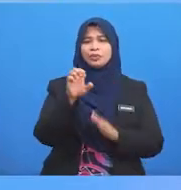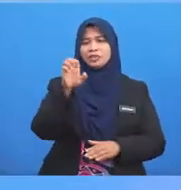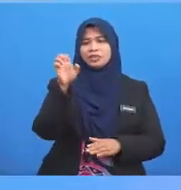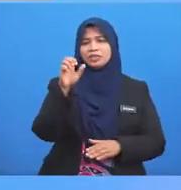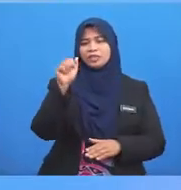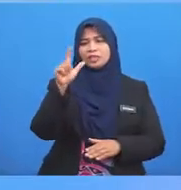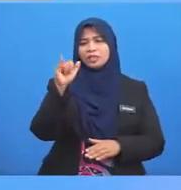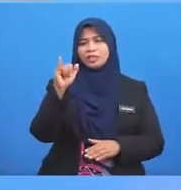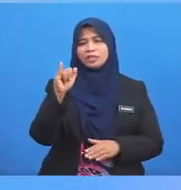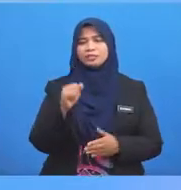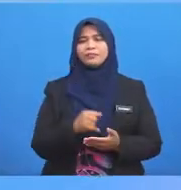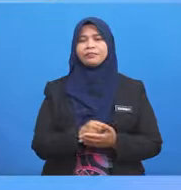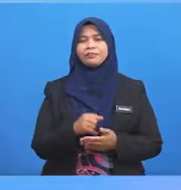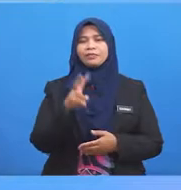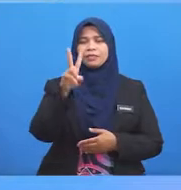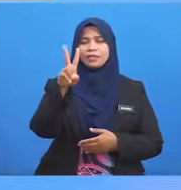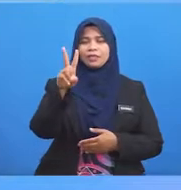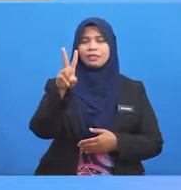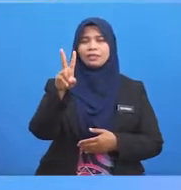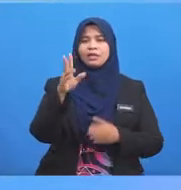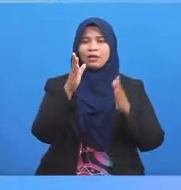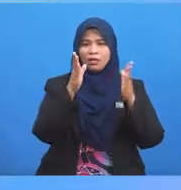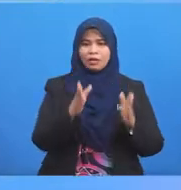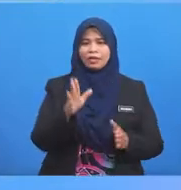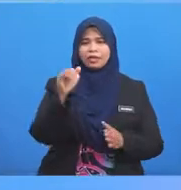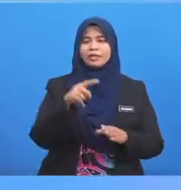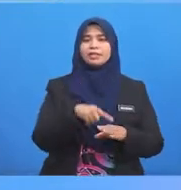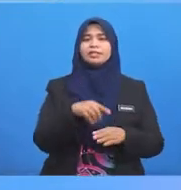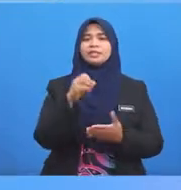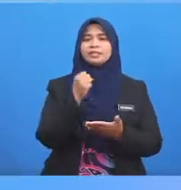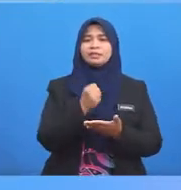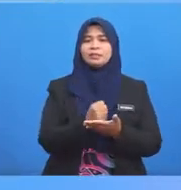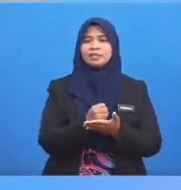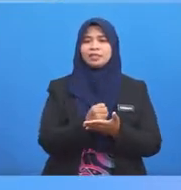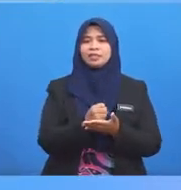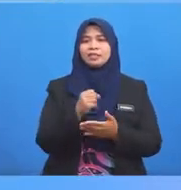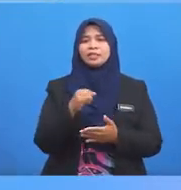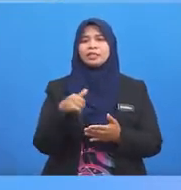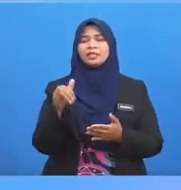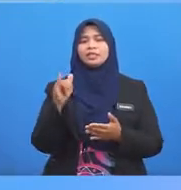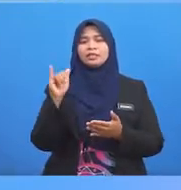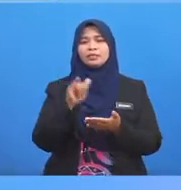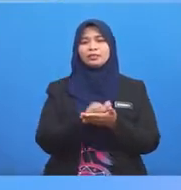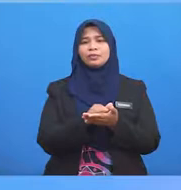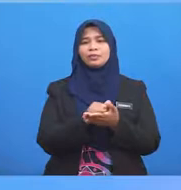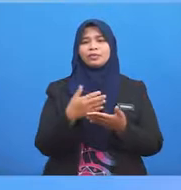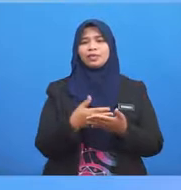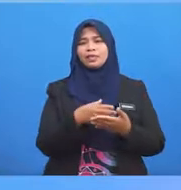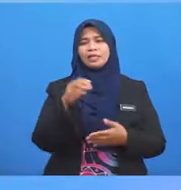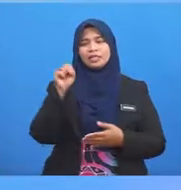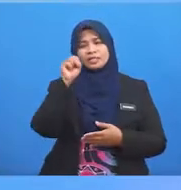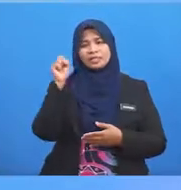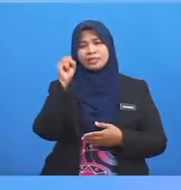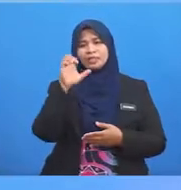tadi. Kedua, orang yang dijamin, iaitu anak saudara Encik